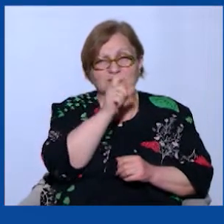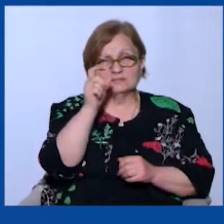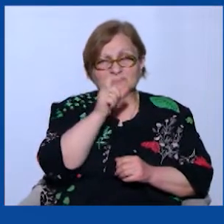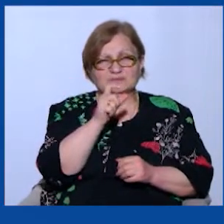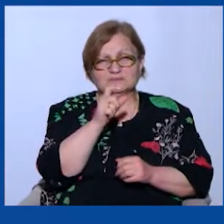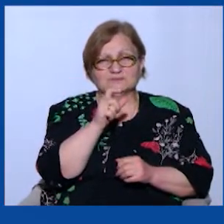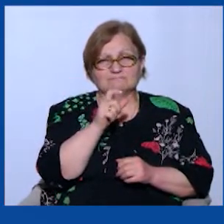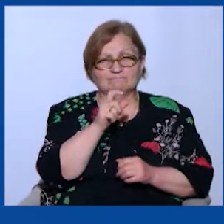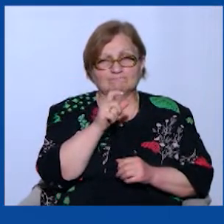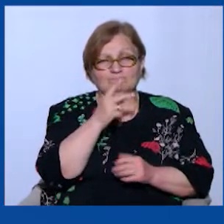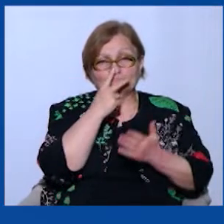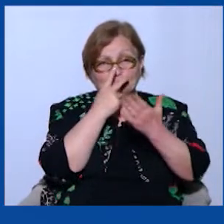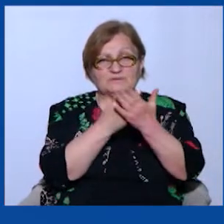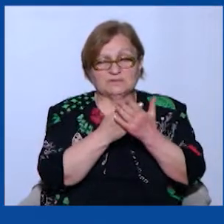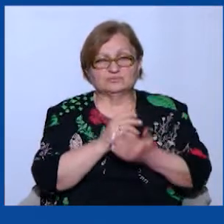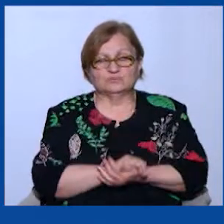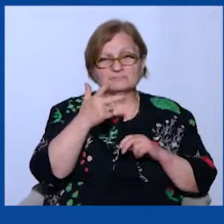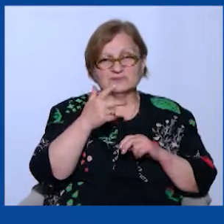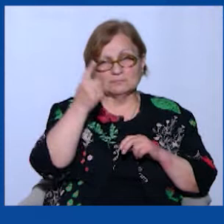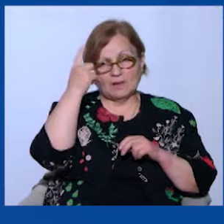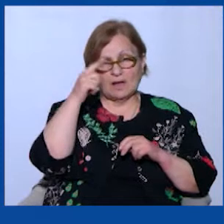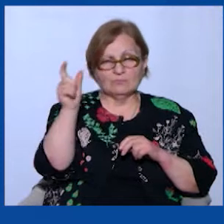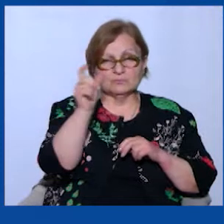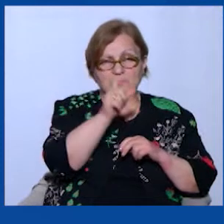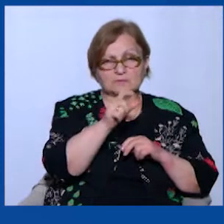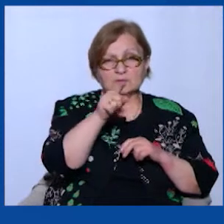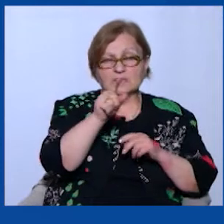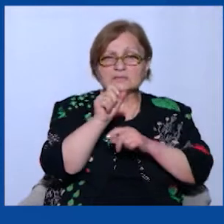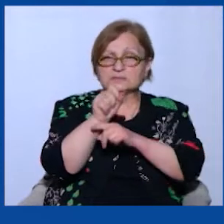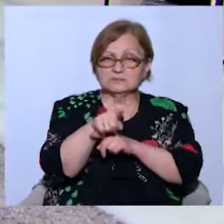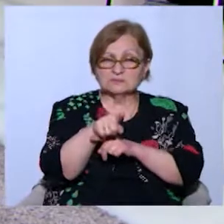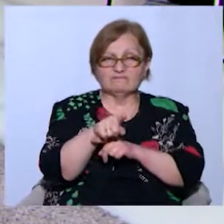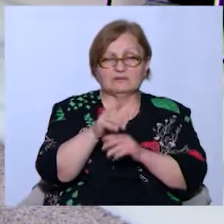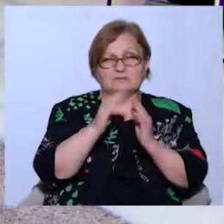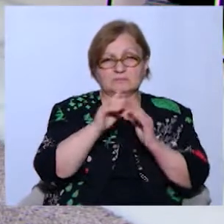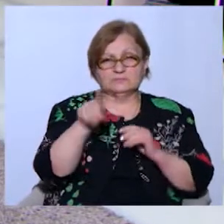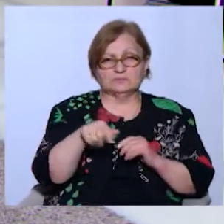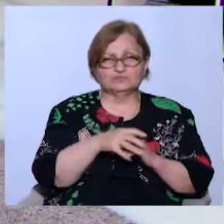უბრალოდ გაჩვენებთ ან ამოცანებს. ეს ამოცანები გეგნებათ დავალების სახით.